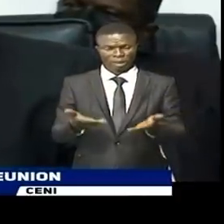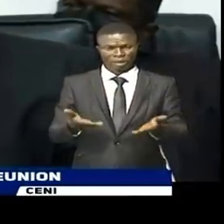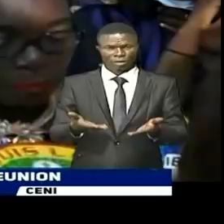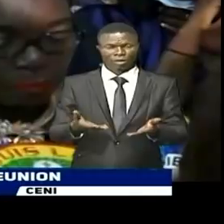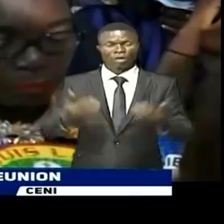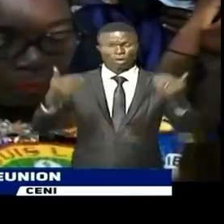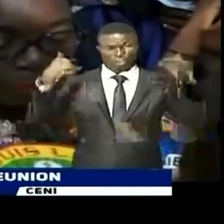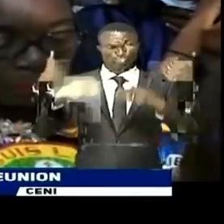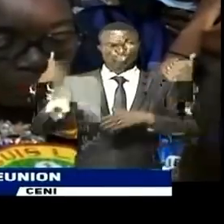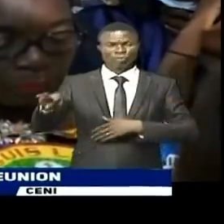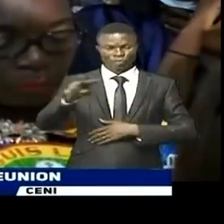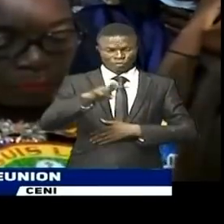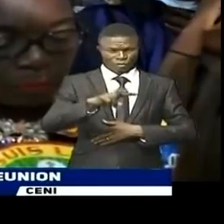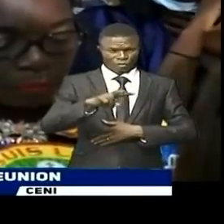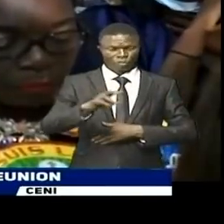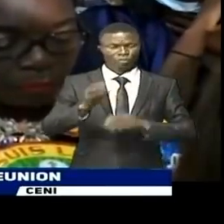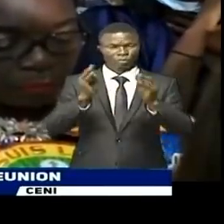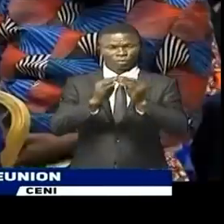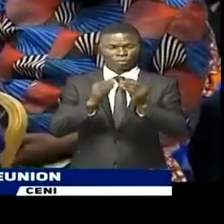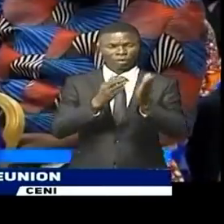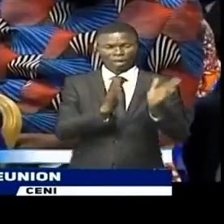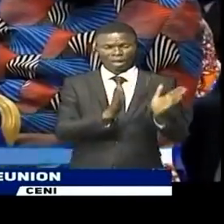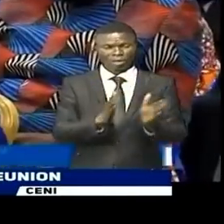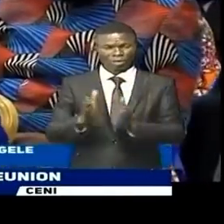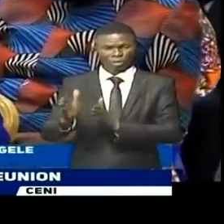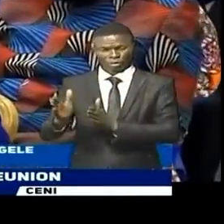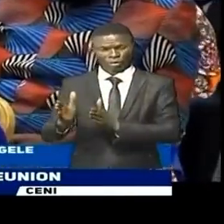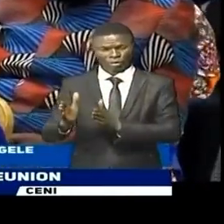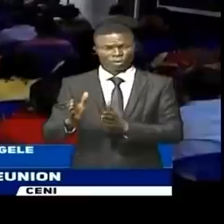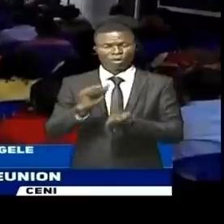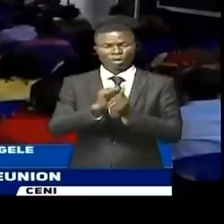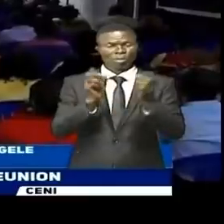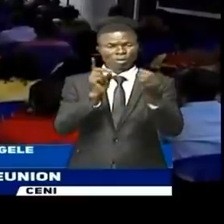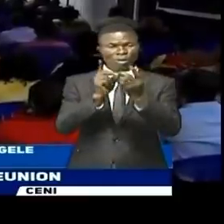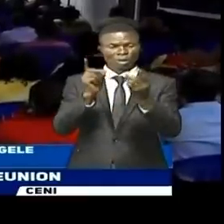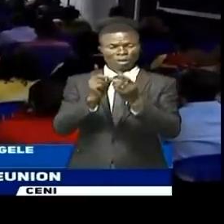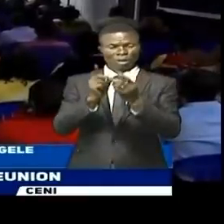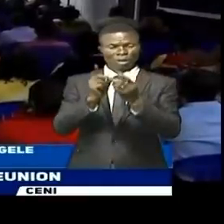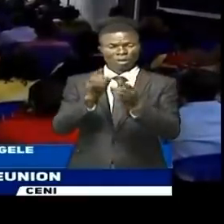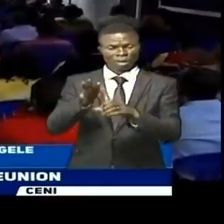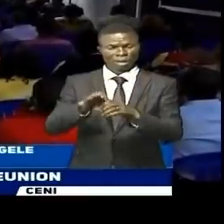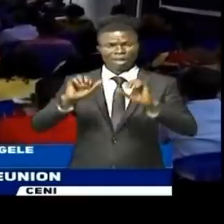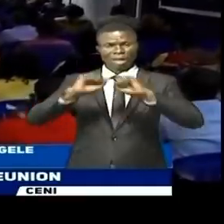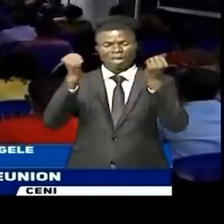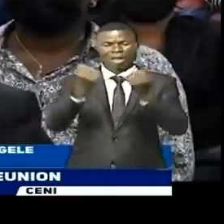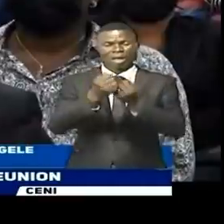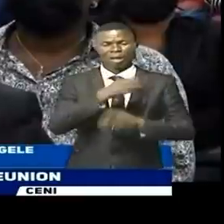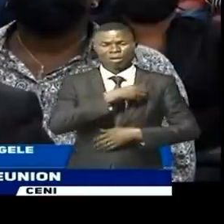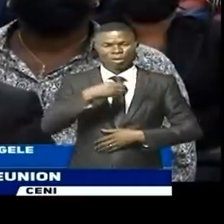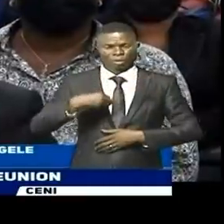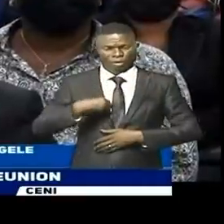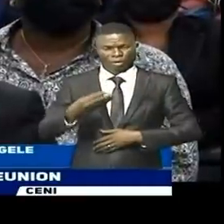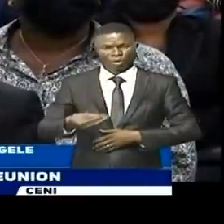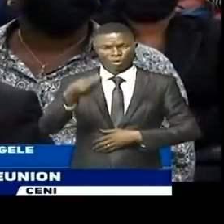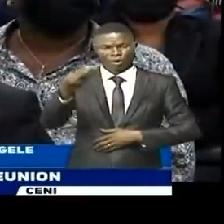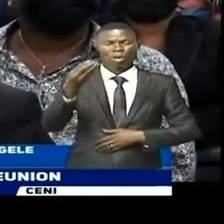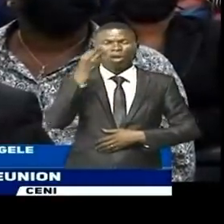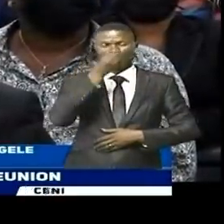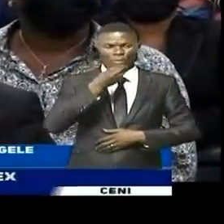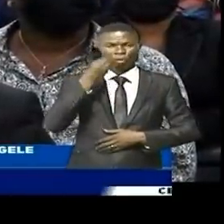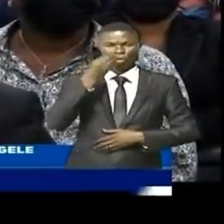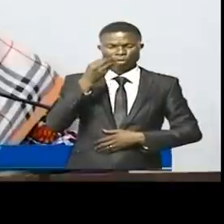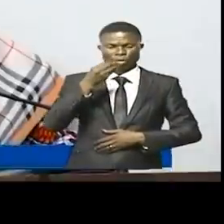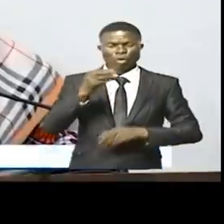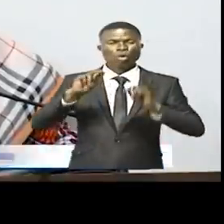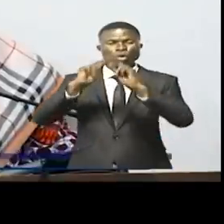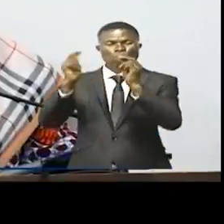que vous êtes cete réunion préparatoire de cadre de concertation ceni associations féminines a accordé la parole aux structures